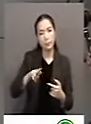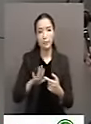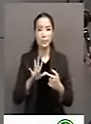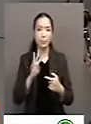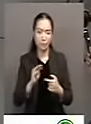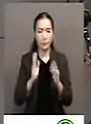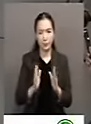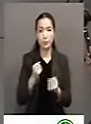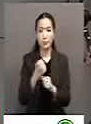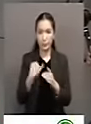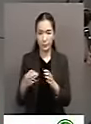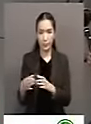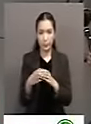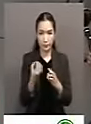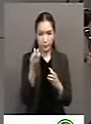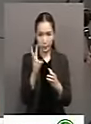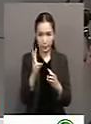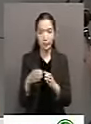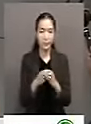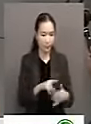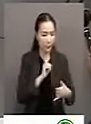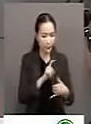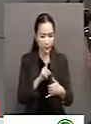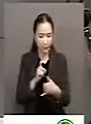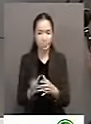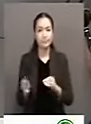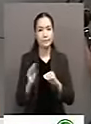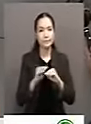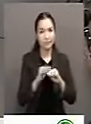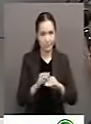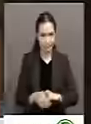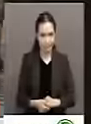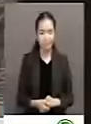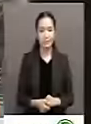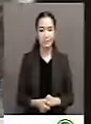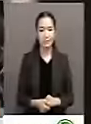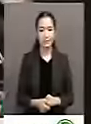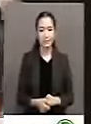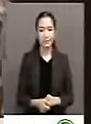ผู้ต้องหาทั้ง16คนที่อยู่ในสำนวนมาสอบปากคำเพิ่มเติมค่ะ